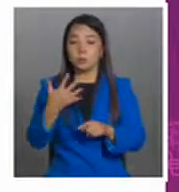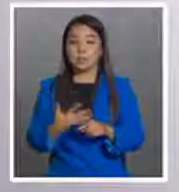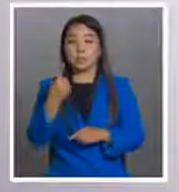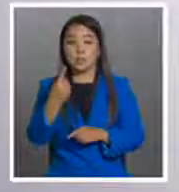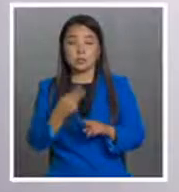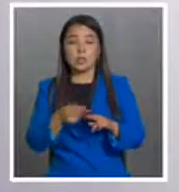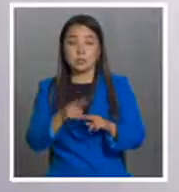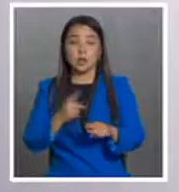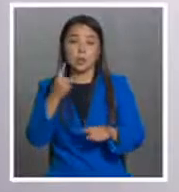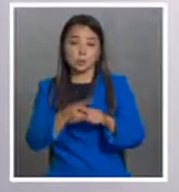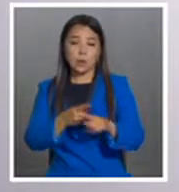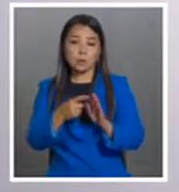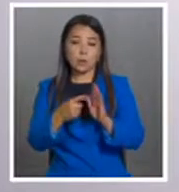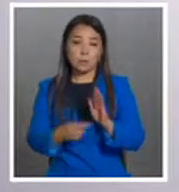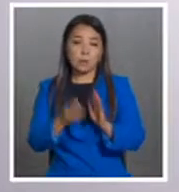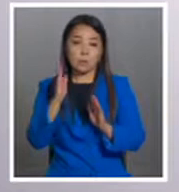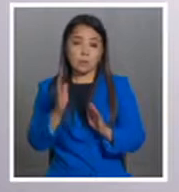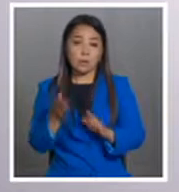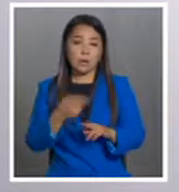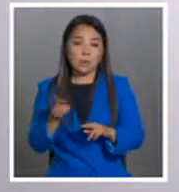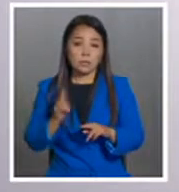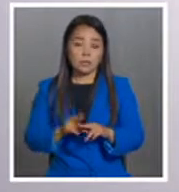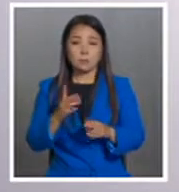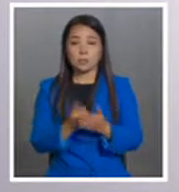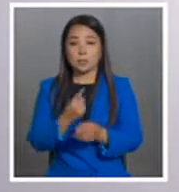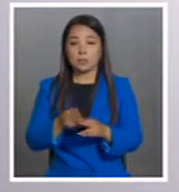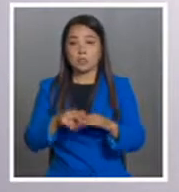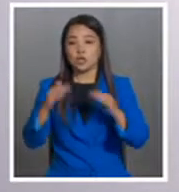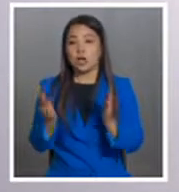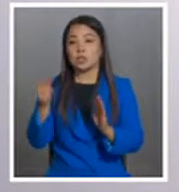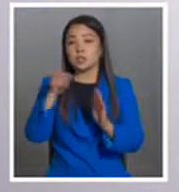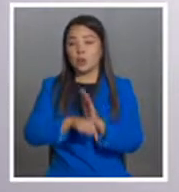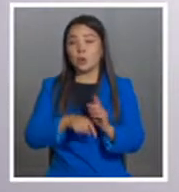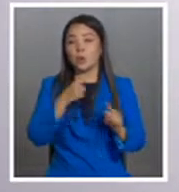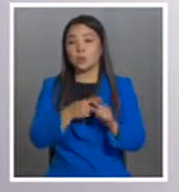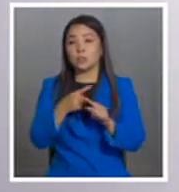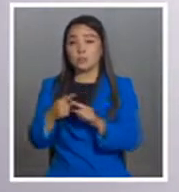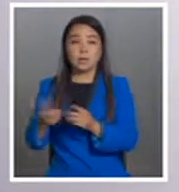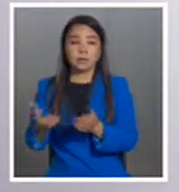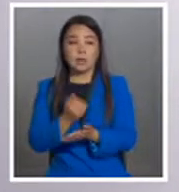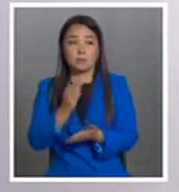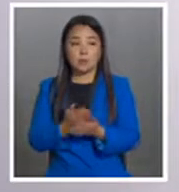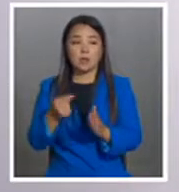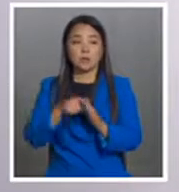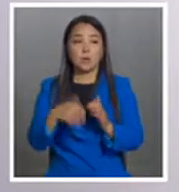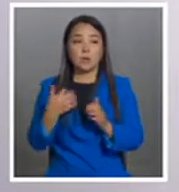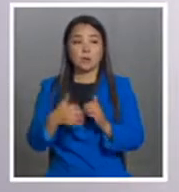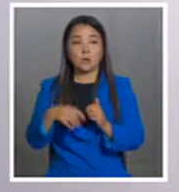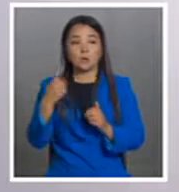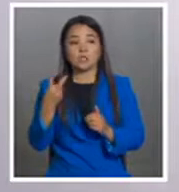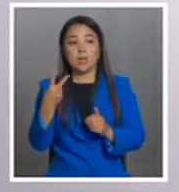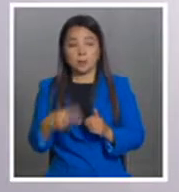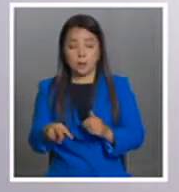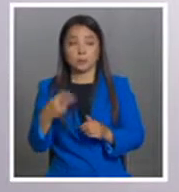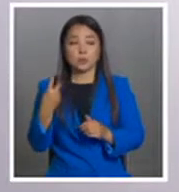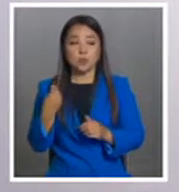осы қосындыға бөлеміз. Ол үшін алдымен жақшаның ішіндегі бөлшектерді қосып аламыз. Олардың ортақ бөлімі 120-ға тең,